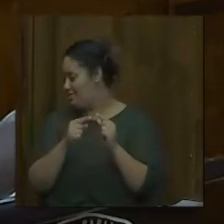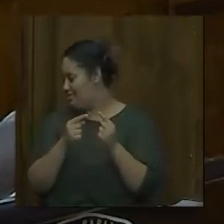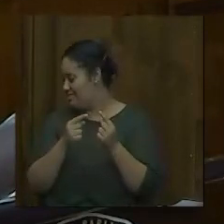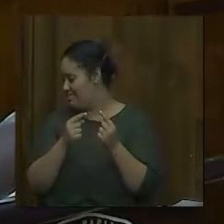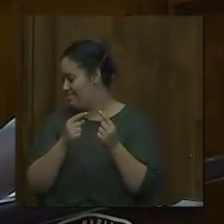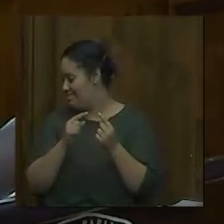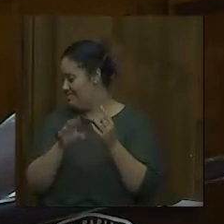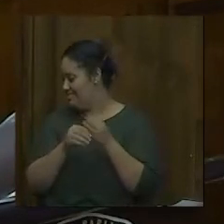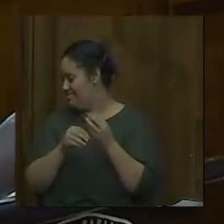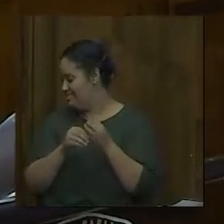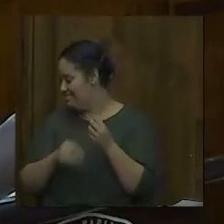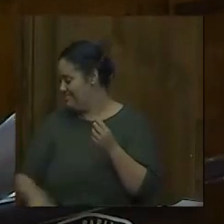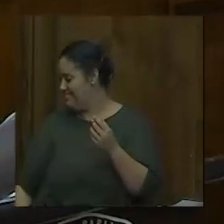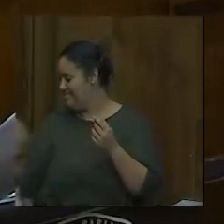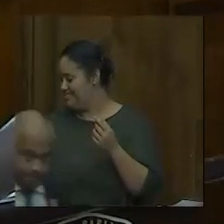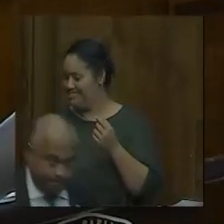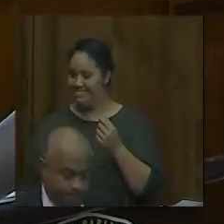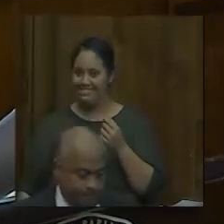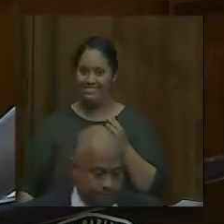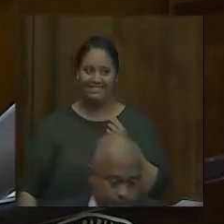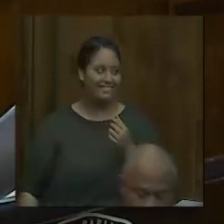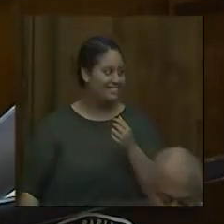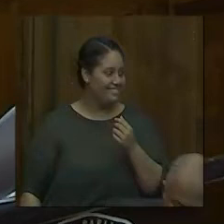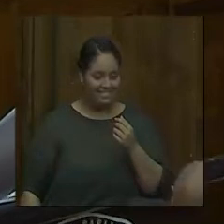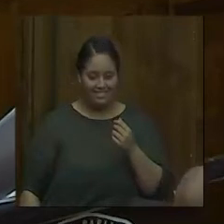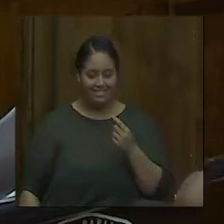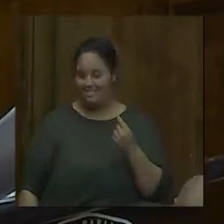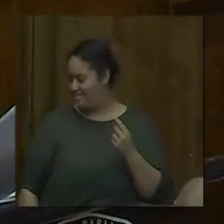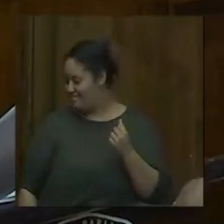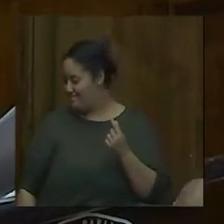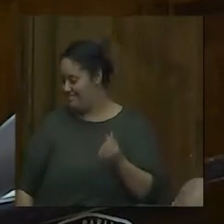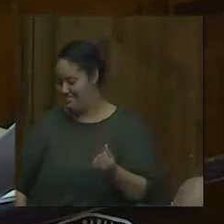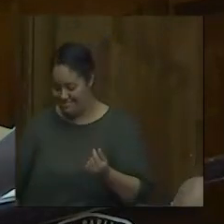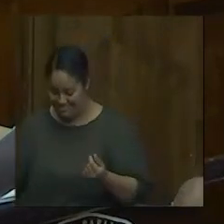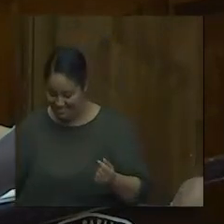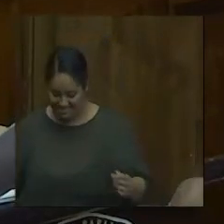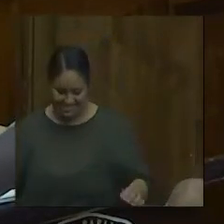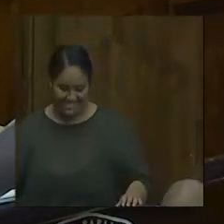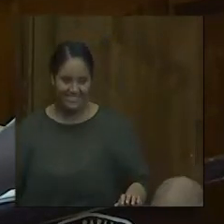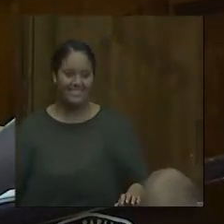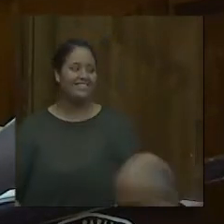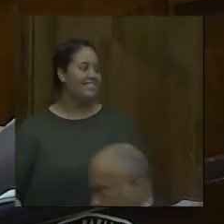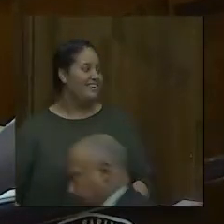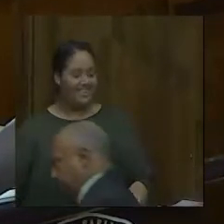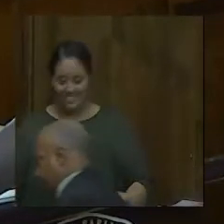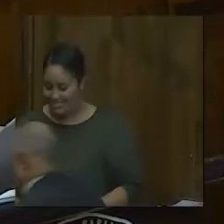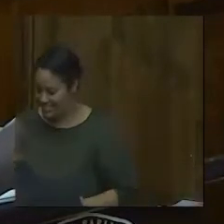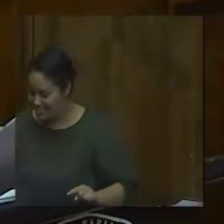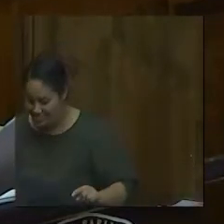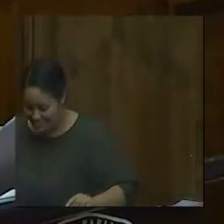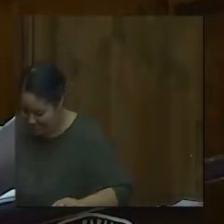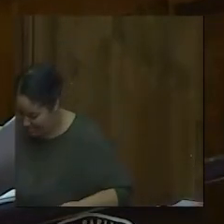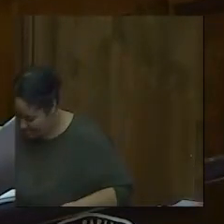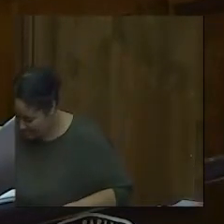sosio-ekonomiese toestande verbeter. Toegang tot museums vir voorheen gemarginaliseerde gemeenskappe is belangrik om die visie van 'n maatskaplik inklusiewe